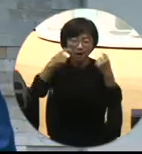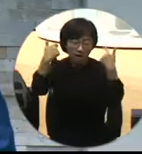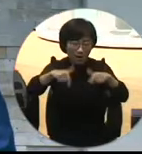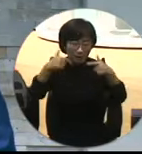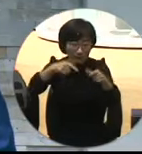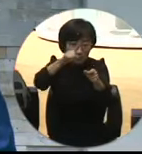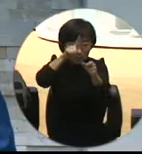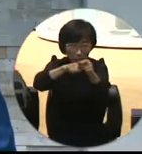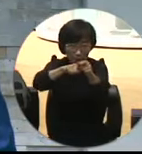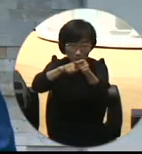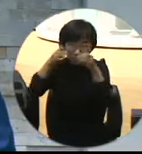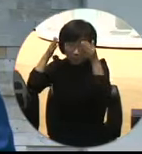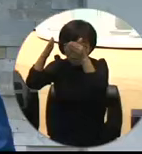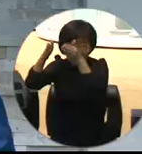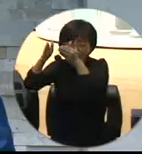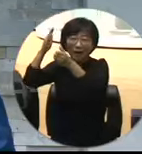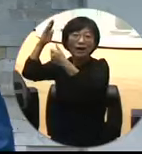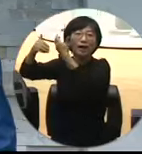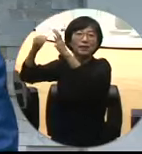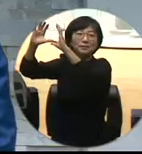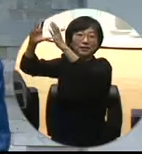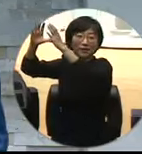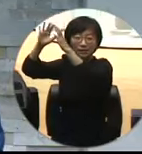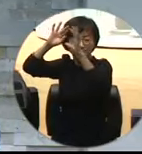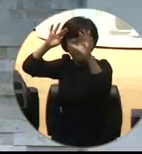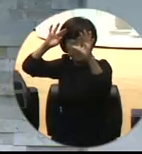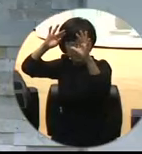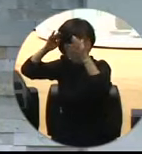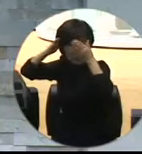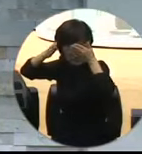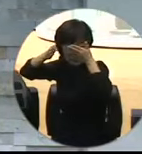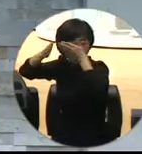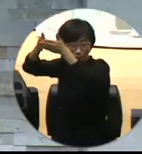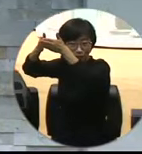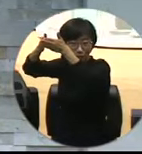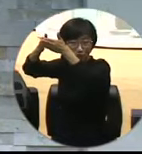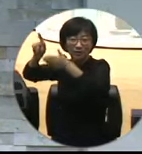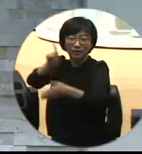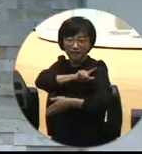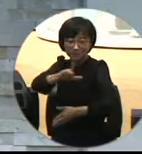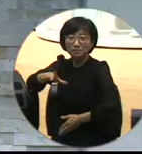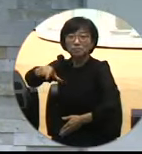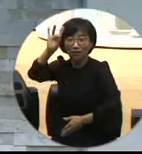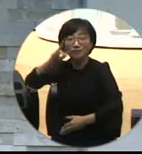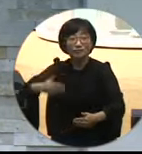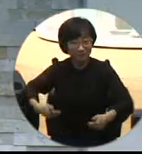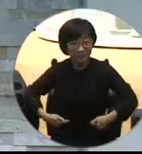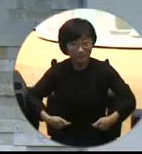영혼 하나님의 나라 그 나라와 그 의가 우선되어져야 한다라고 하는 사실이요.